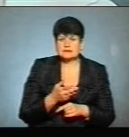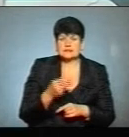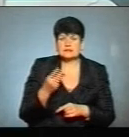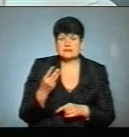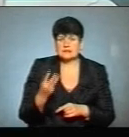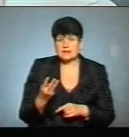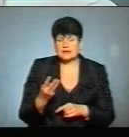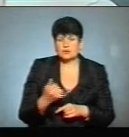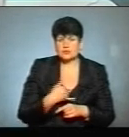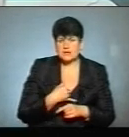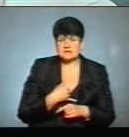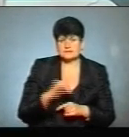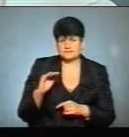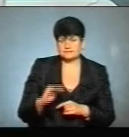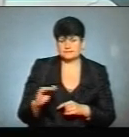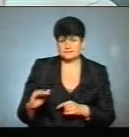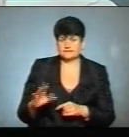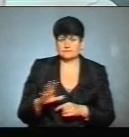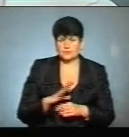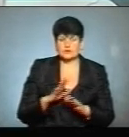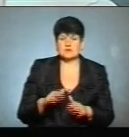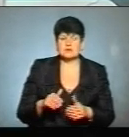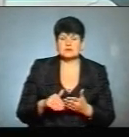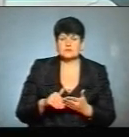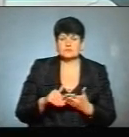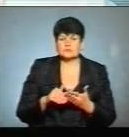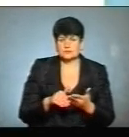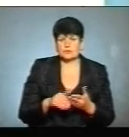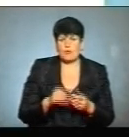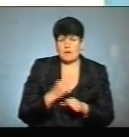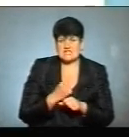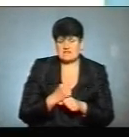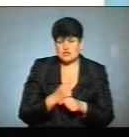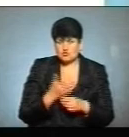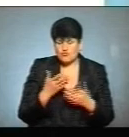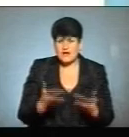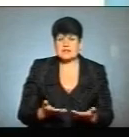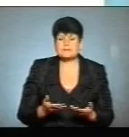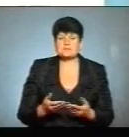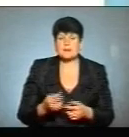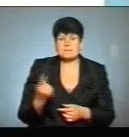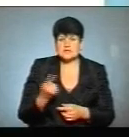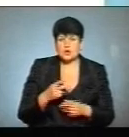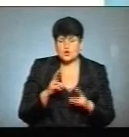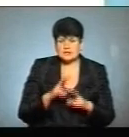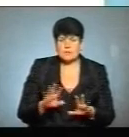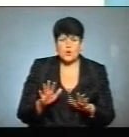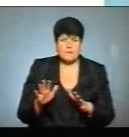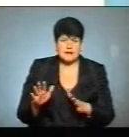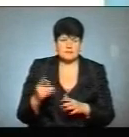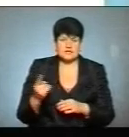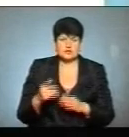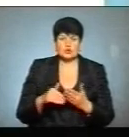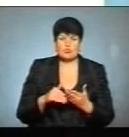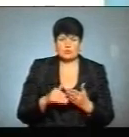три нас неповнолітніх зверталися за сприянням працевлаштування. Ну, найперше для них ще розглядається такий момент, як